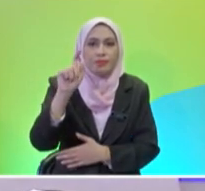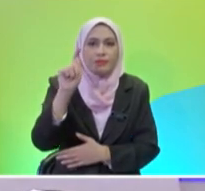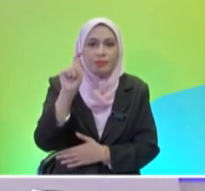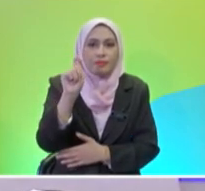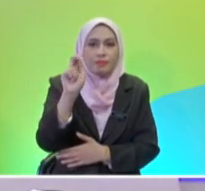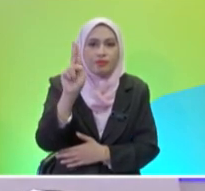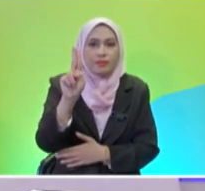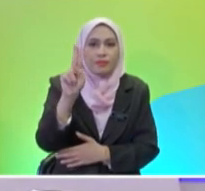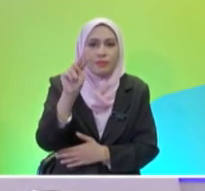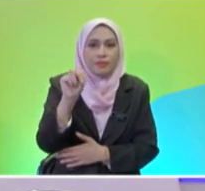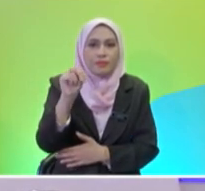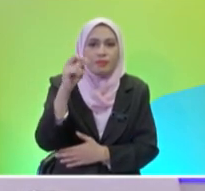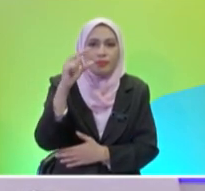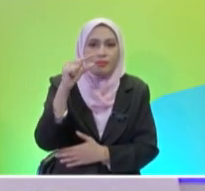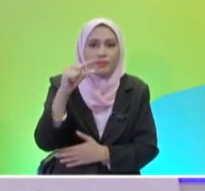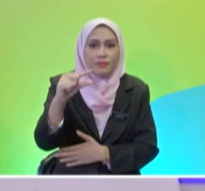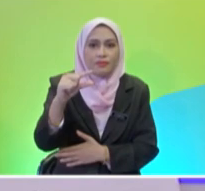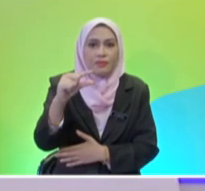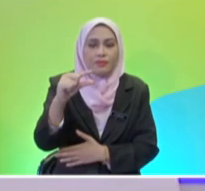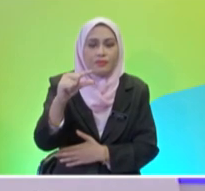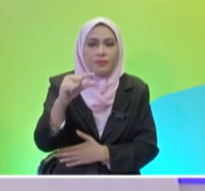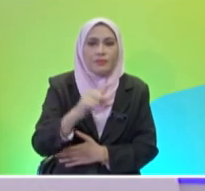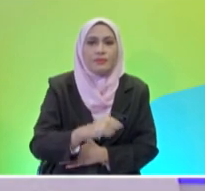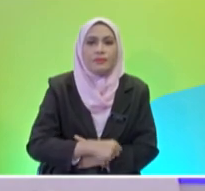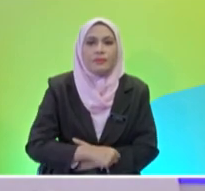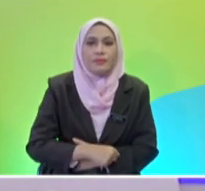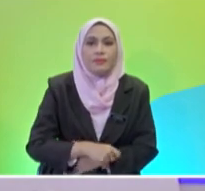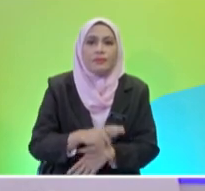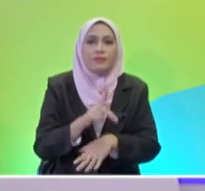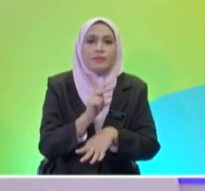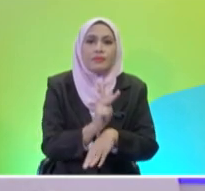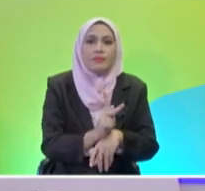T U N G tung.